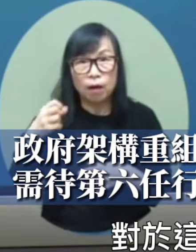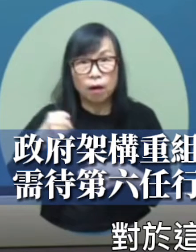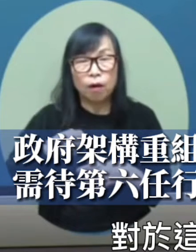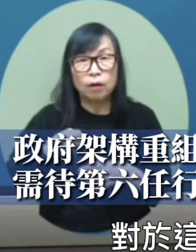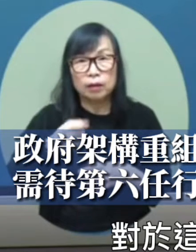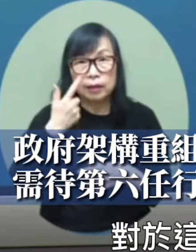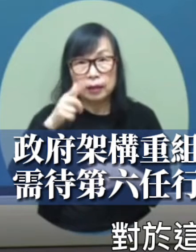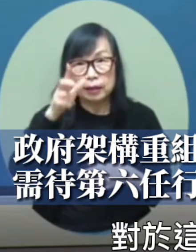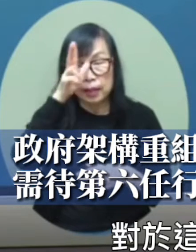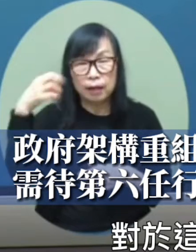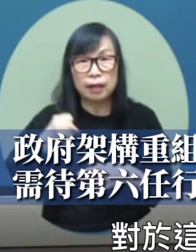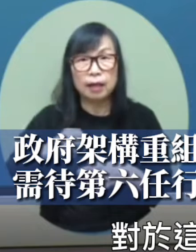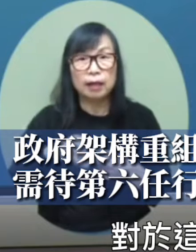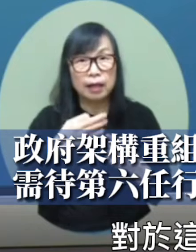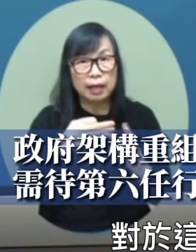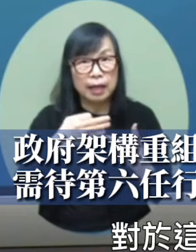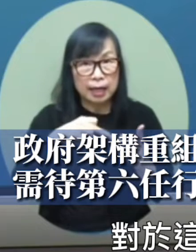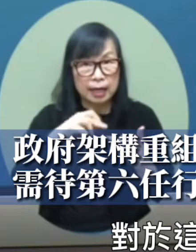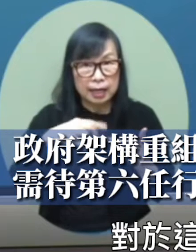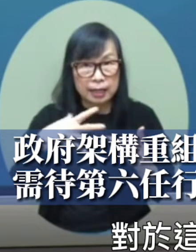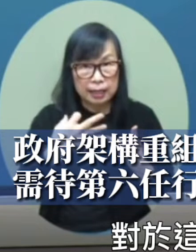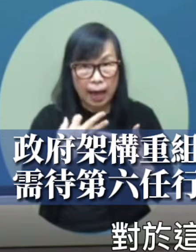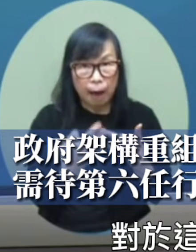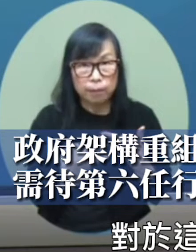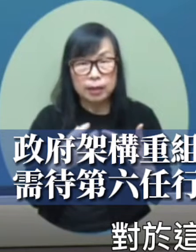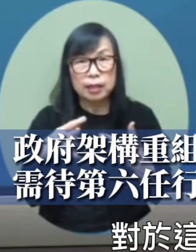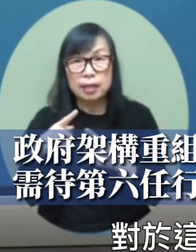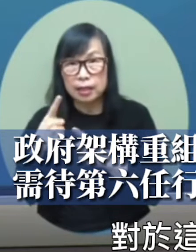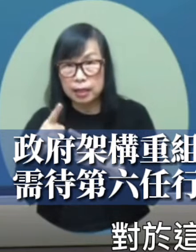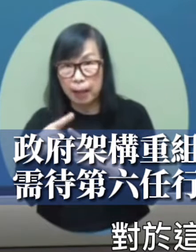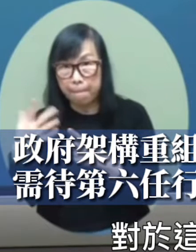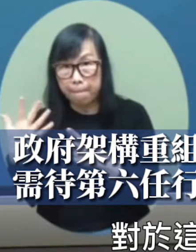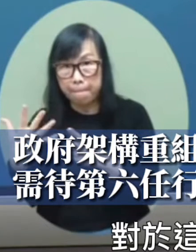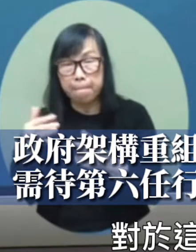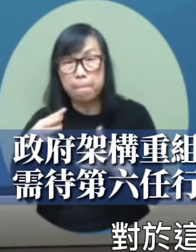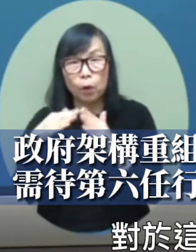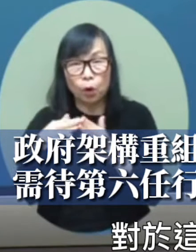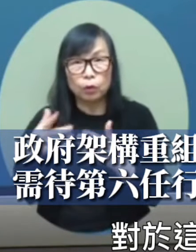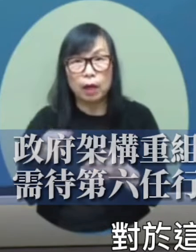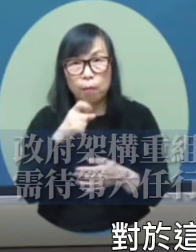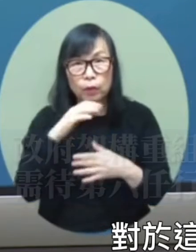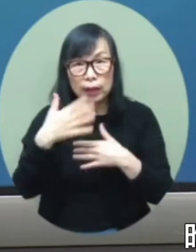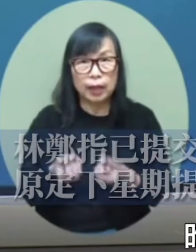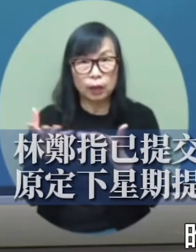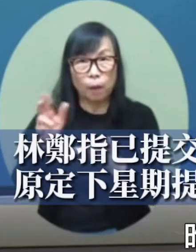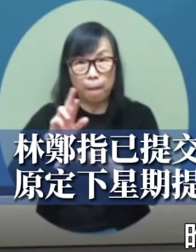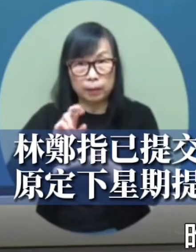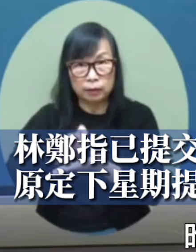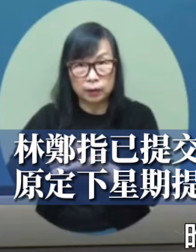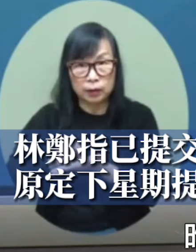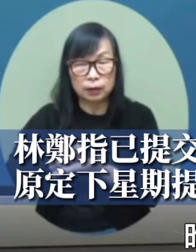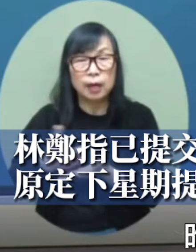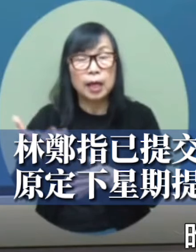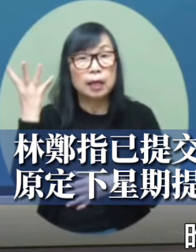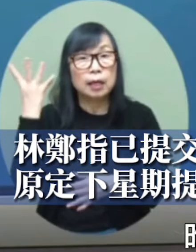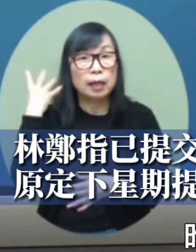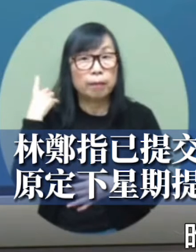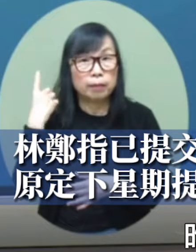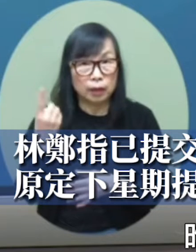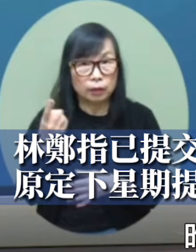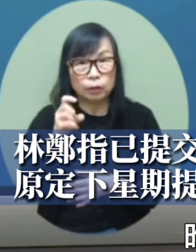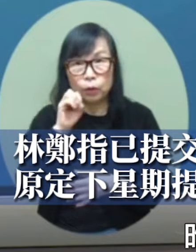於這個三司十五局的方案呢，還有沒有其他的意見。我昨天也是